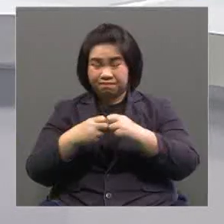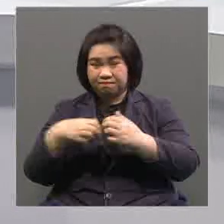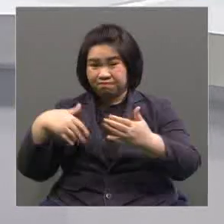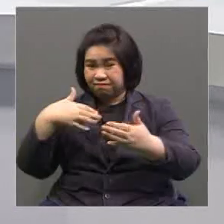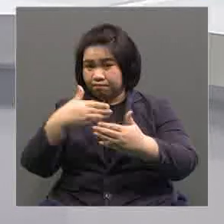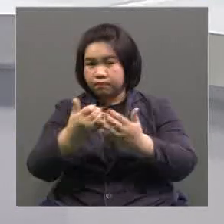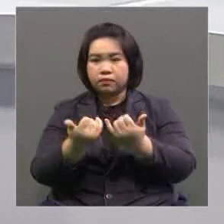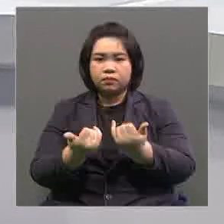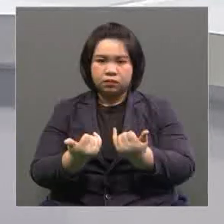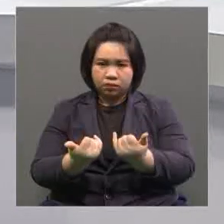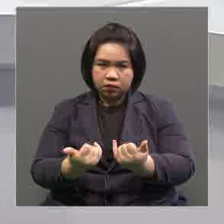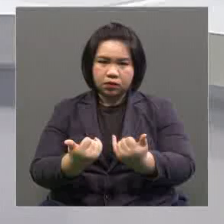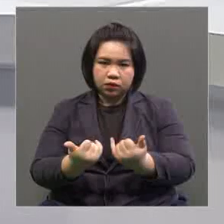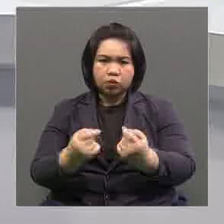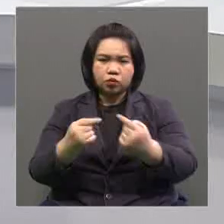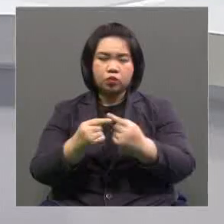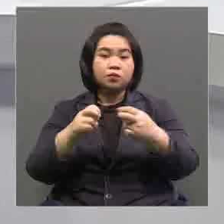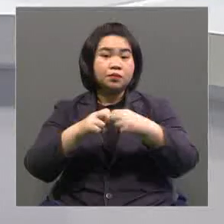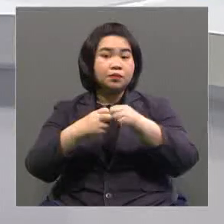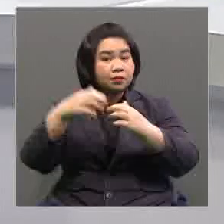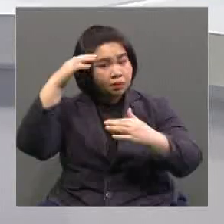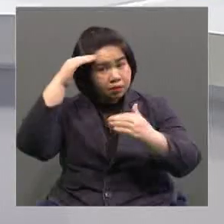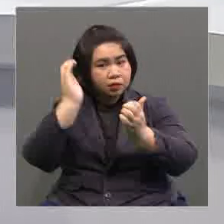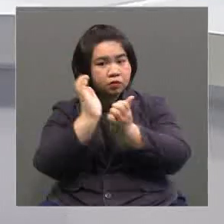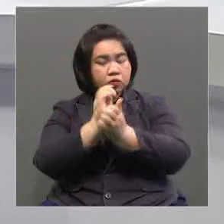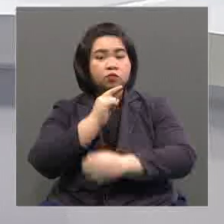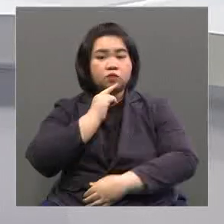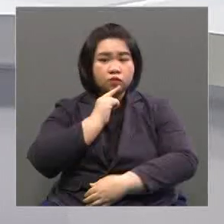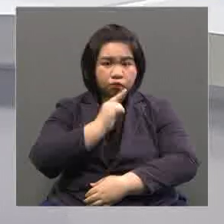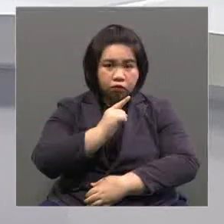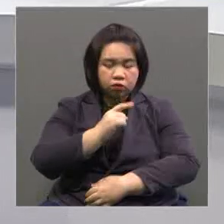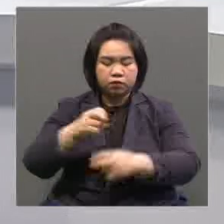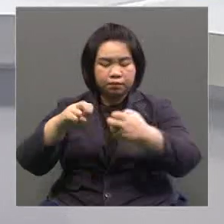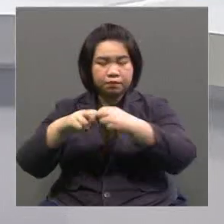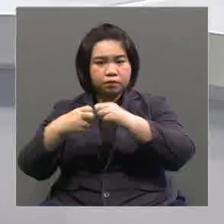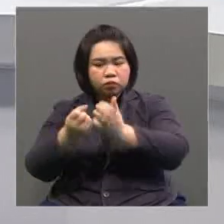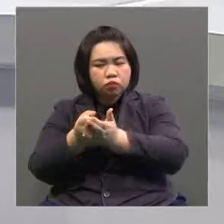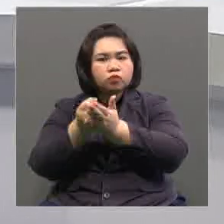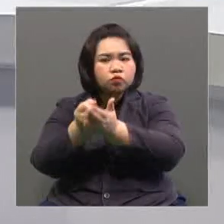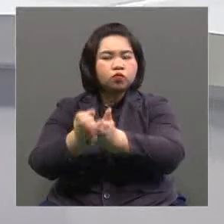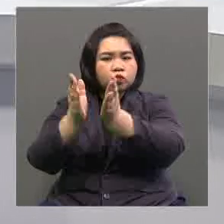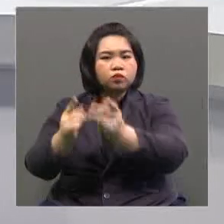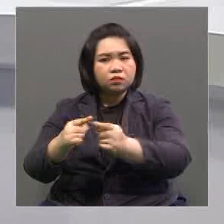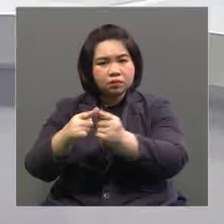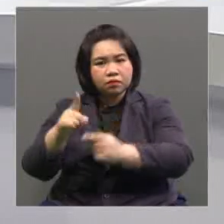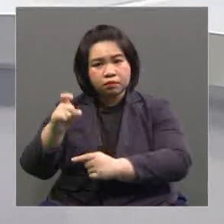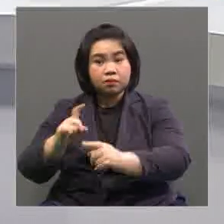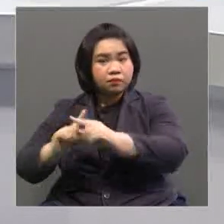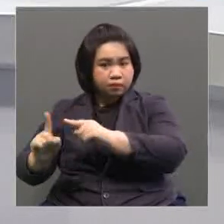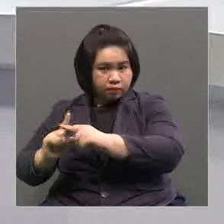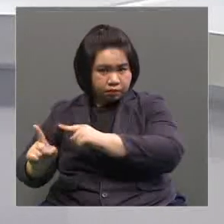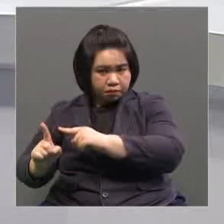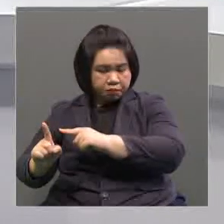นี้ความคืบหน้าในส่วนของคดีความคืบหน้าในส่วนของการแก้ไขเยียวยาต่างต่างๆนะครับหน่วยงานที่รับผิด